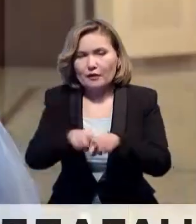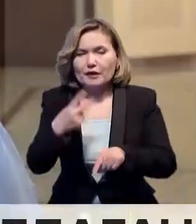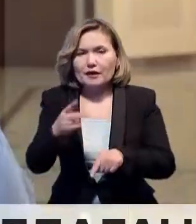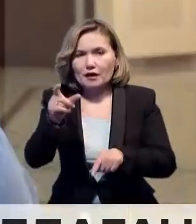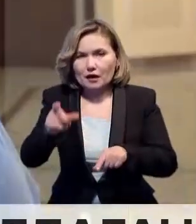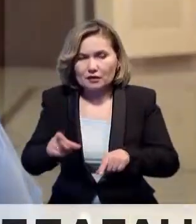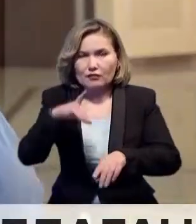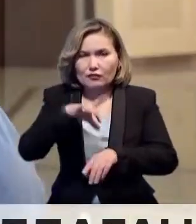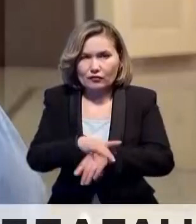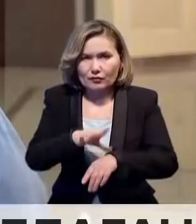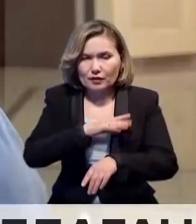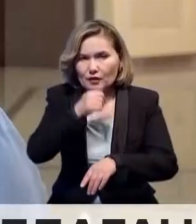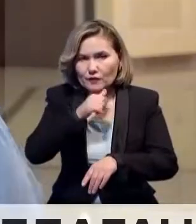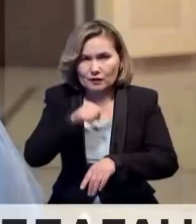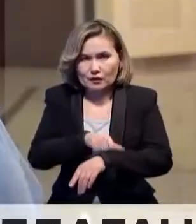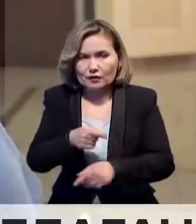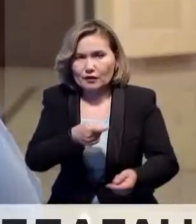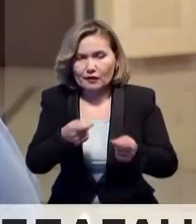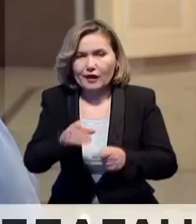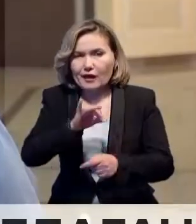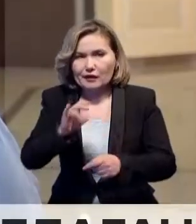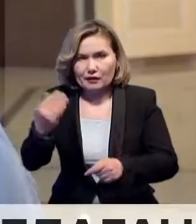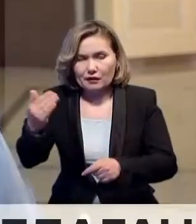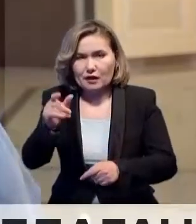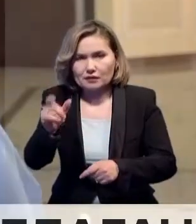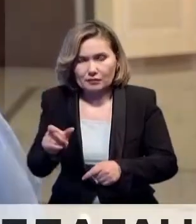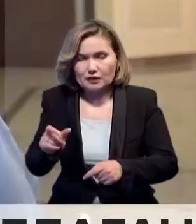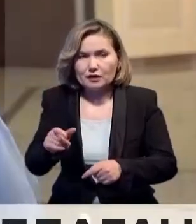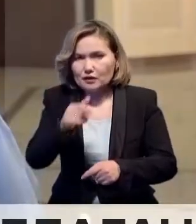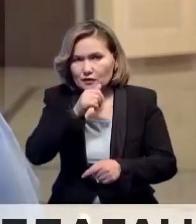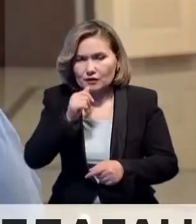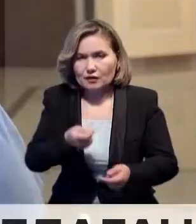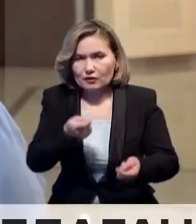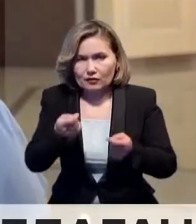анықталды. Именно осы Иран азаматтарымен байланысты. Биыл да бір факт тіркеліп отыр.